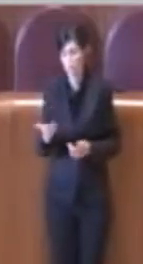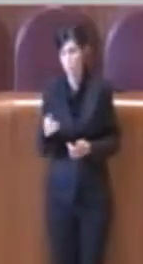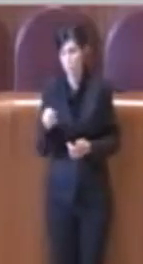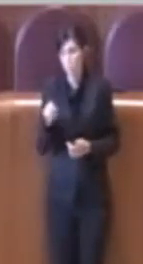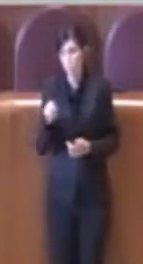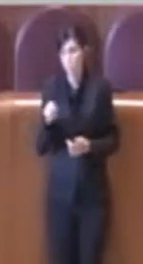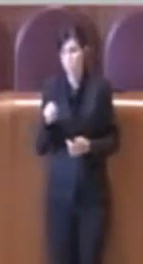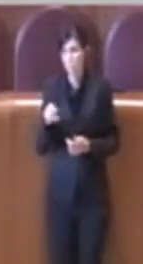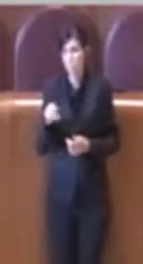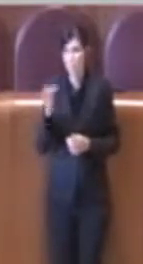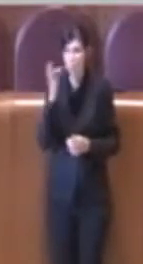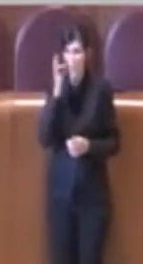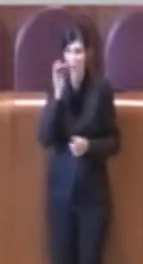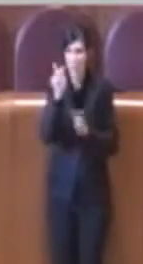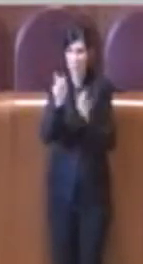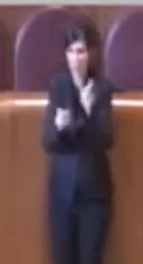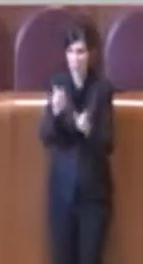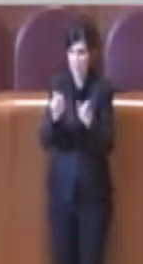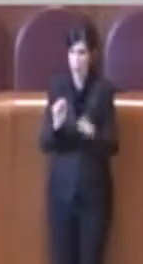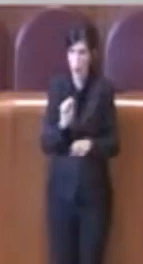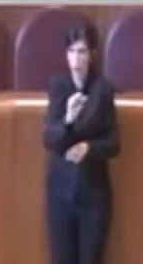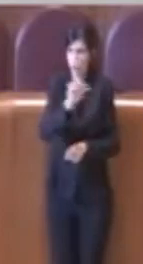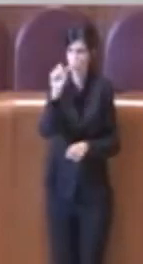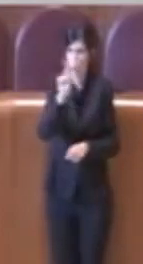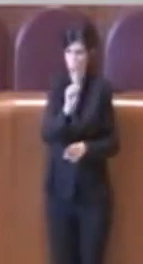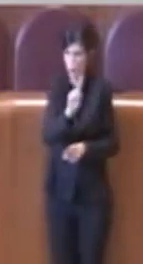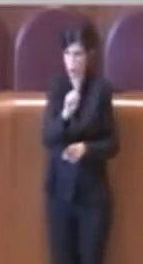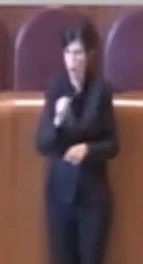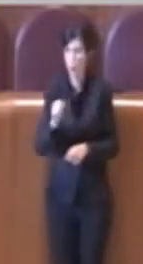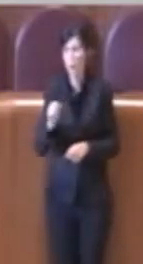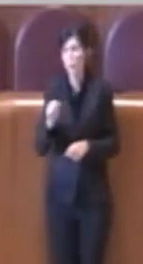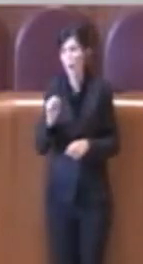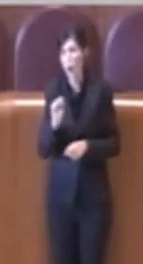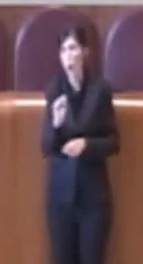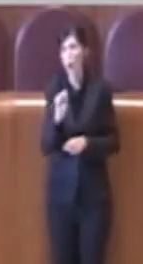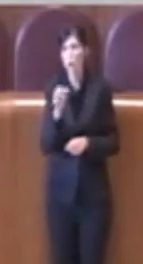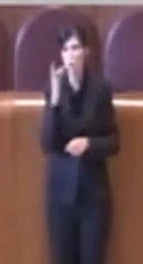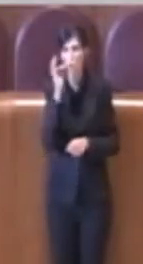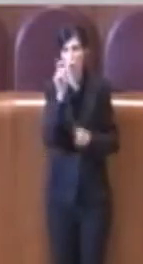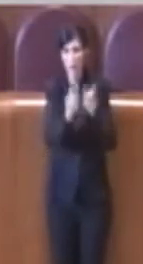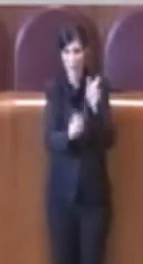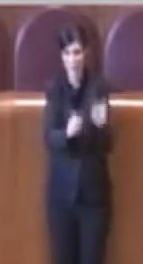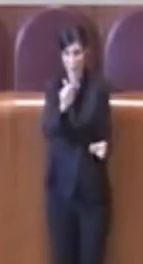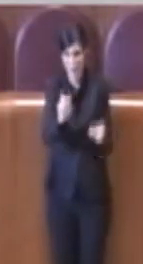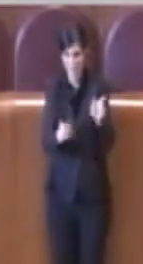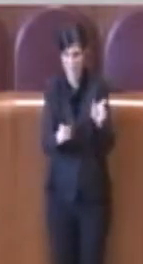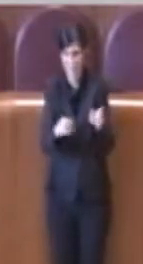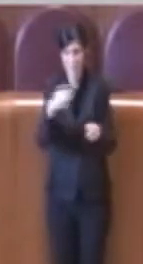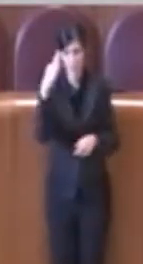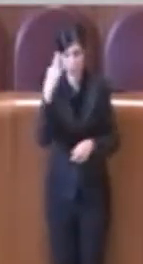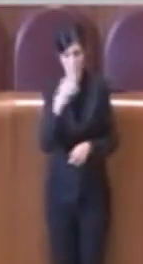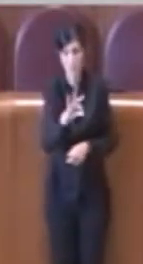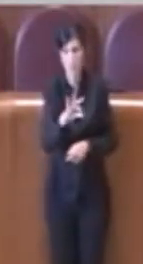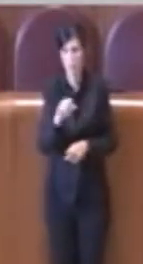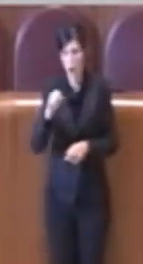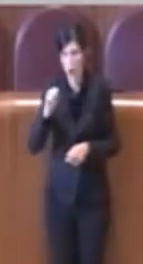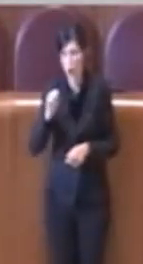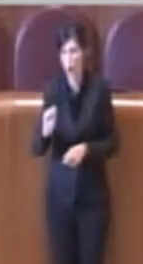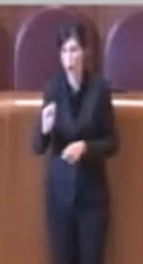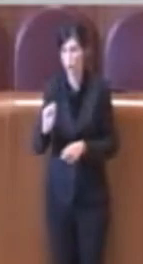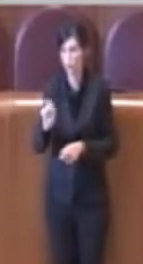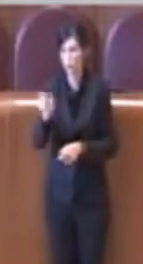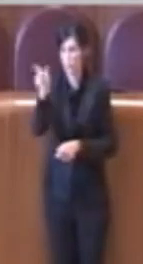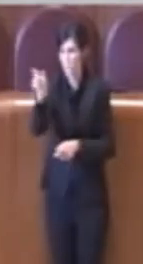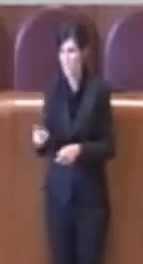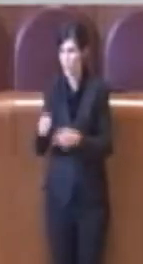soltanto razziale, perché l'odio razziale ha una sua specificità, ma l'odio verso il